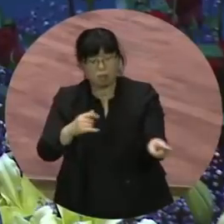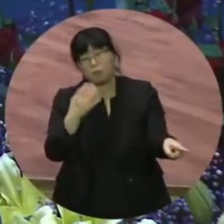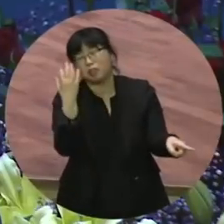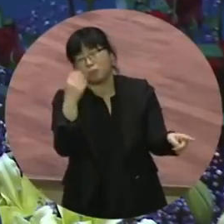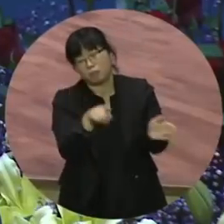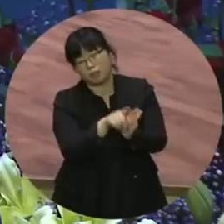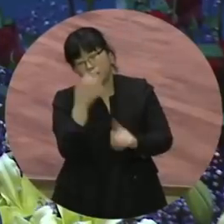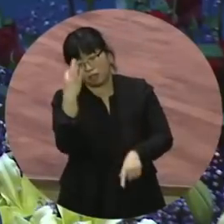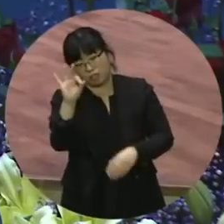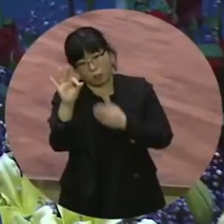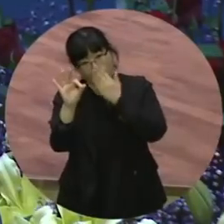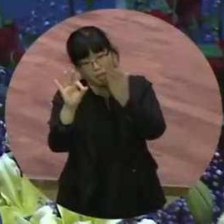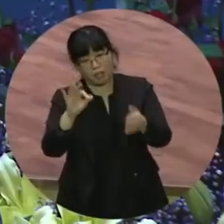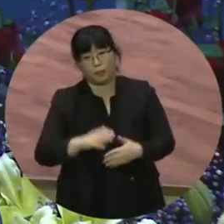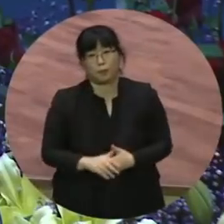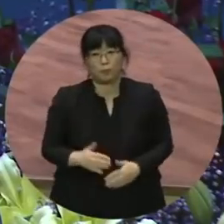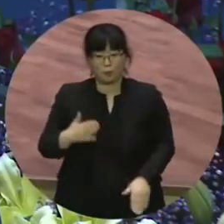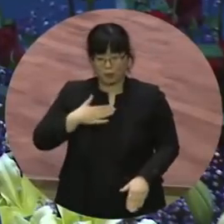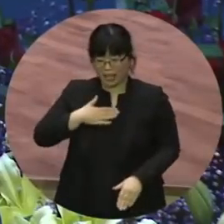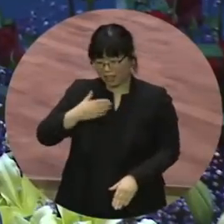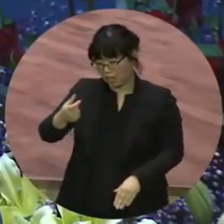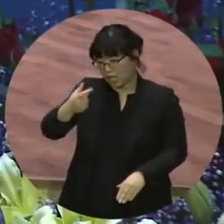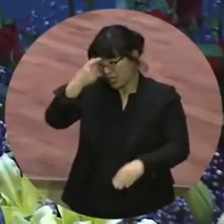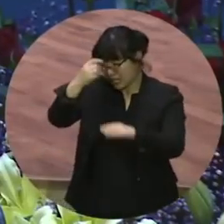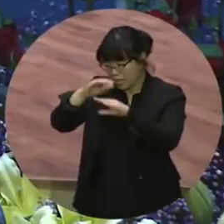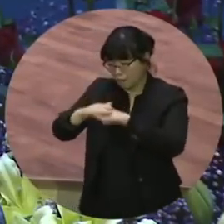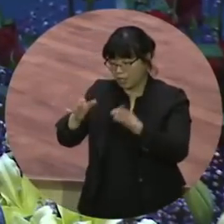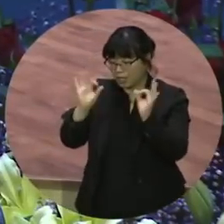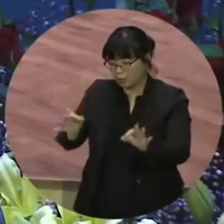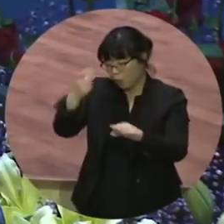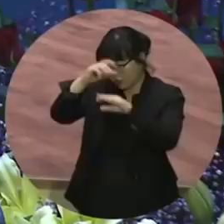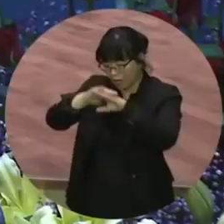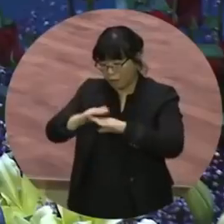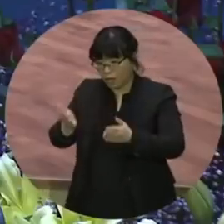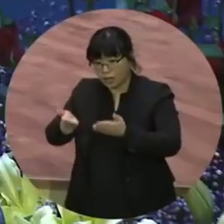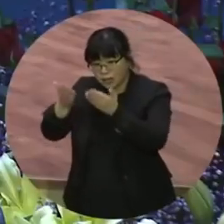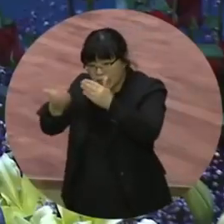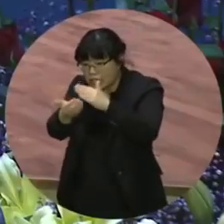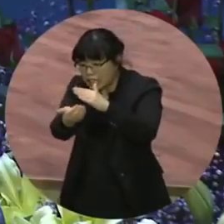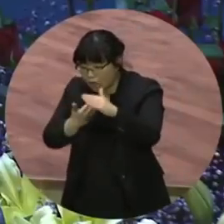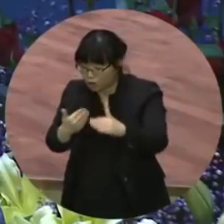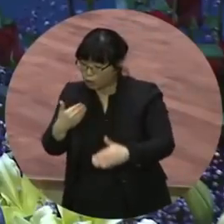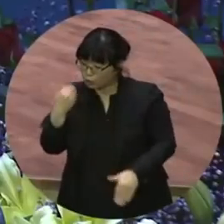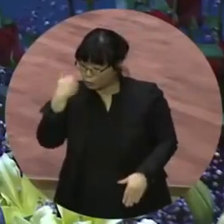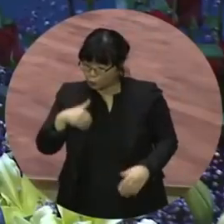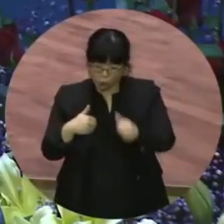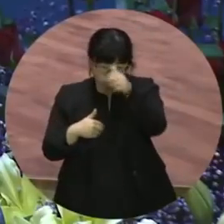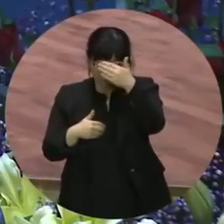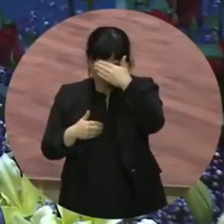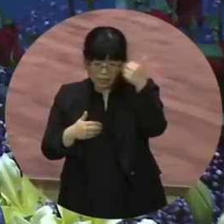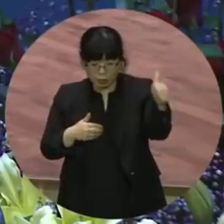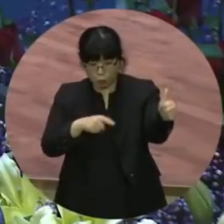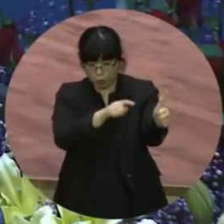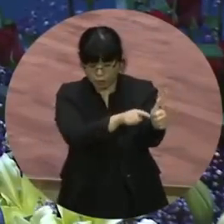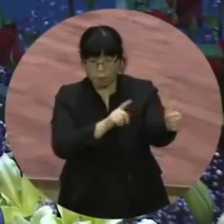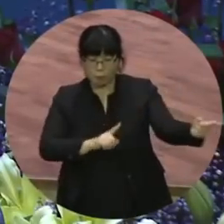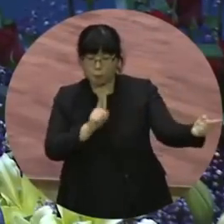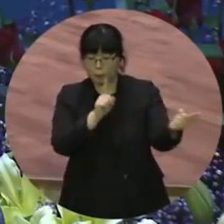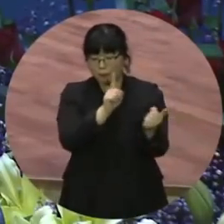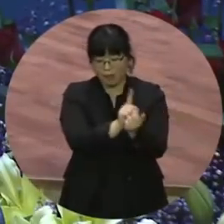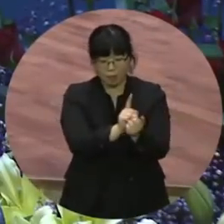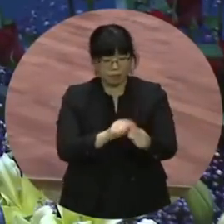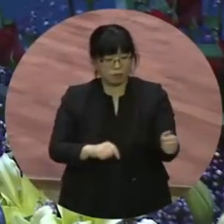받으러 이제 19일에 수술을 받는데 그 와이프 집사님 이제 그 이식을 받아서 수술을